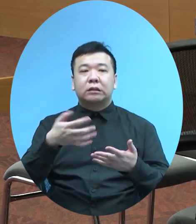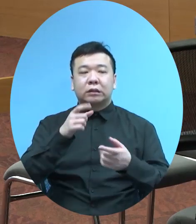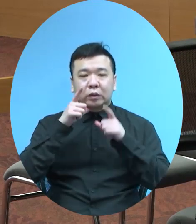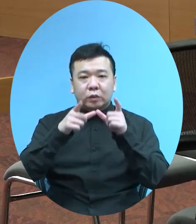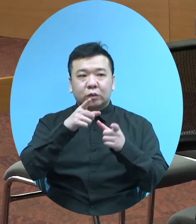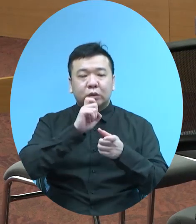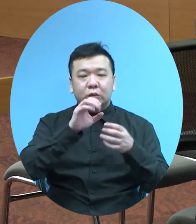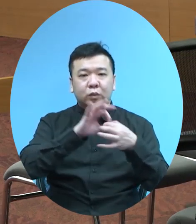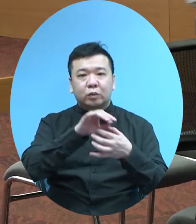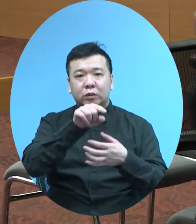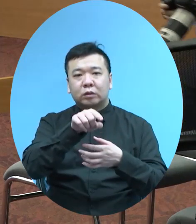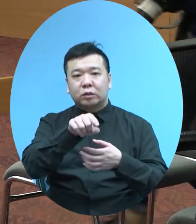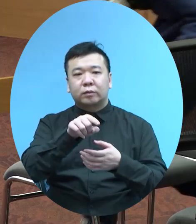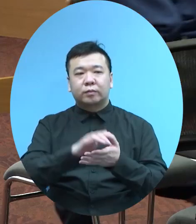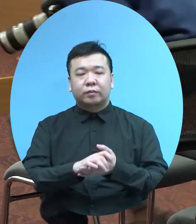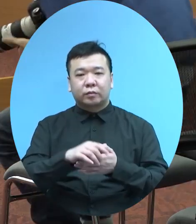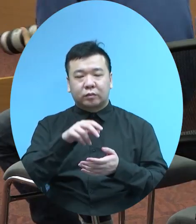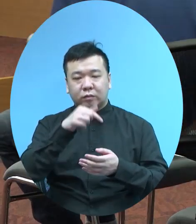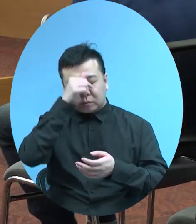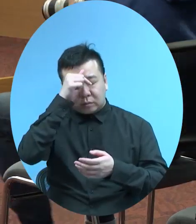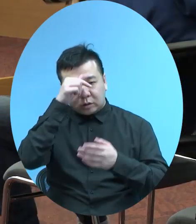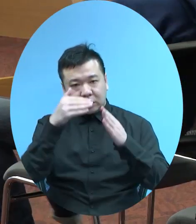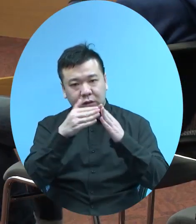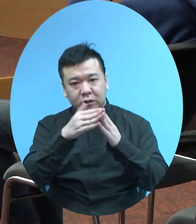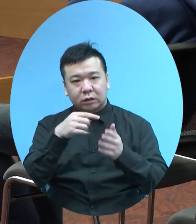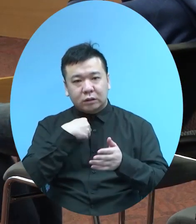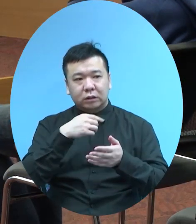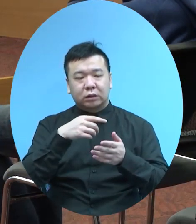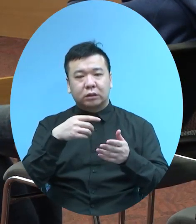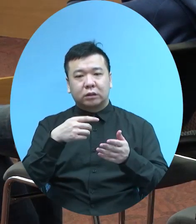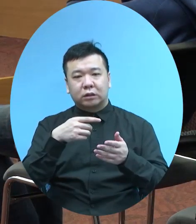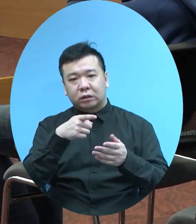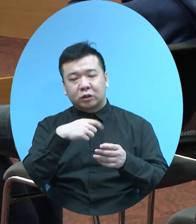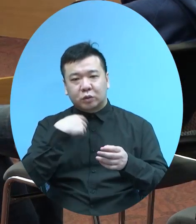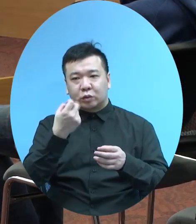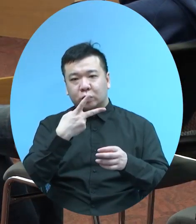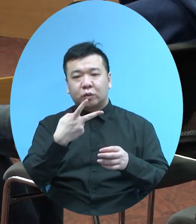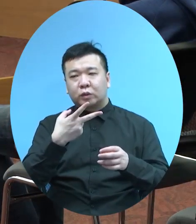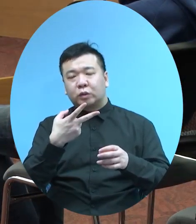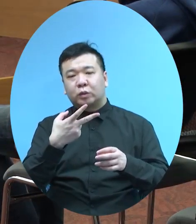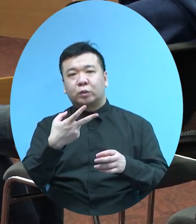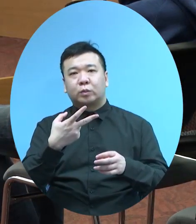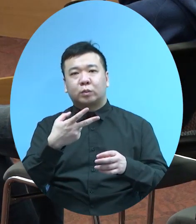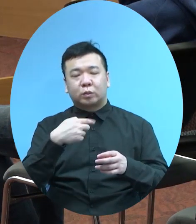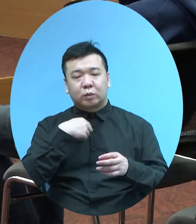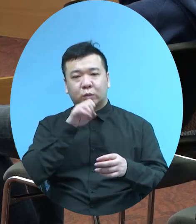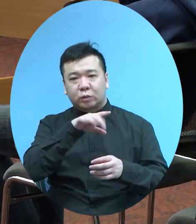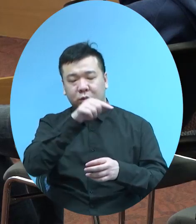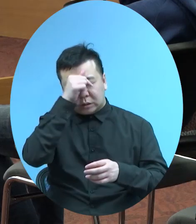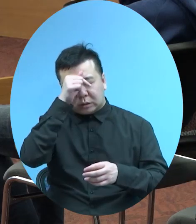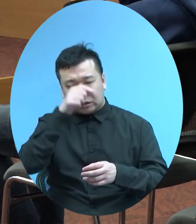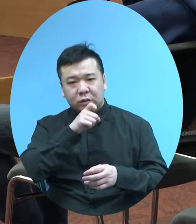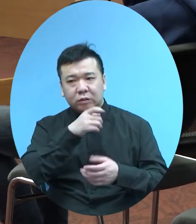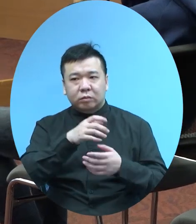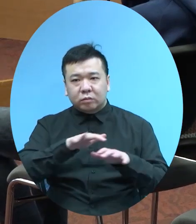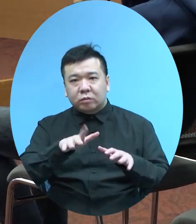通知相關嘅診所係需要即係再話俾當日有睇醫生嘅人